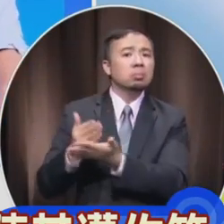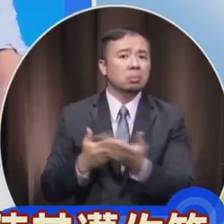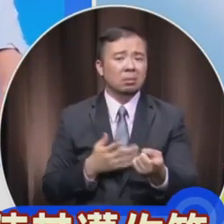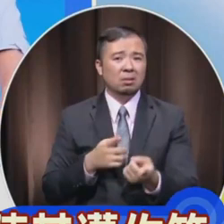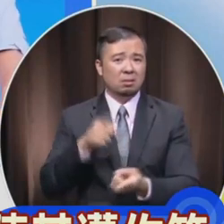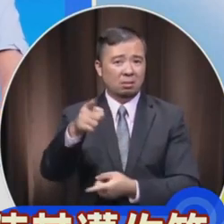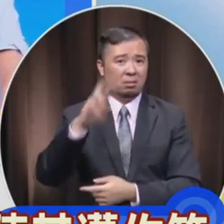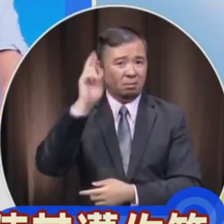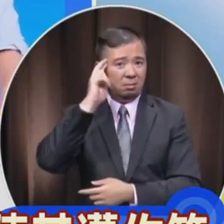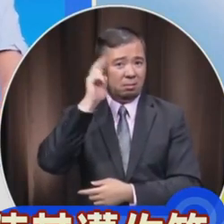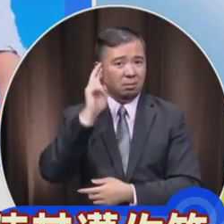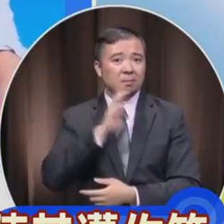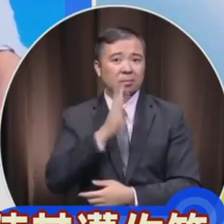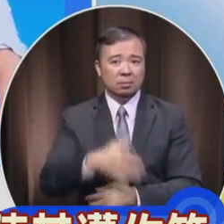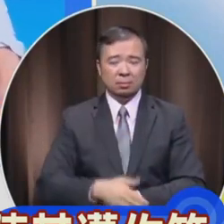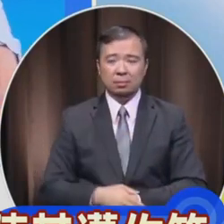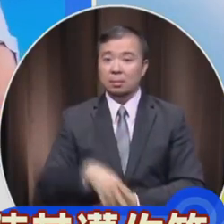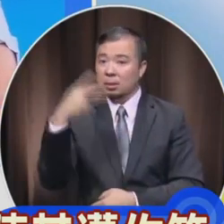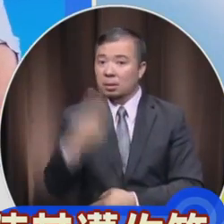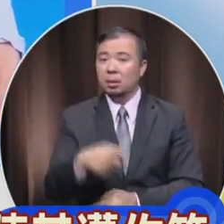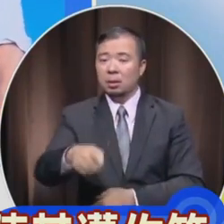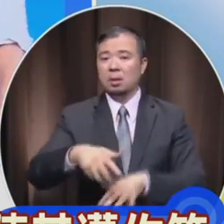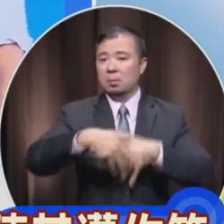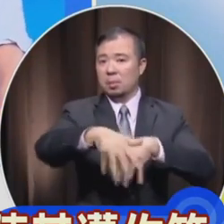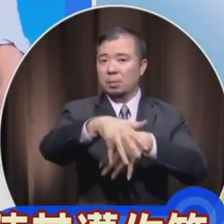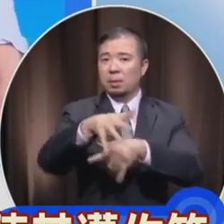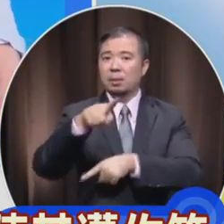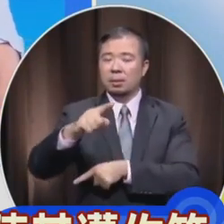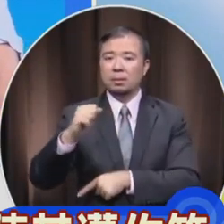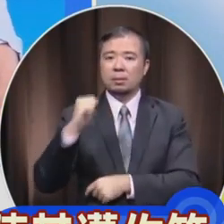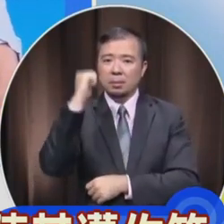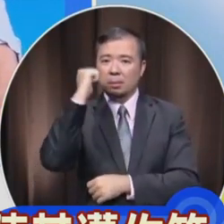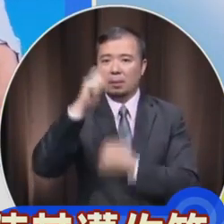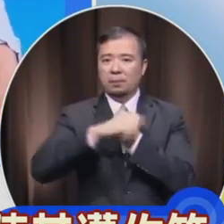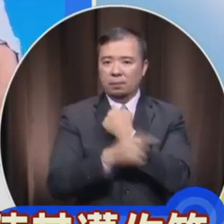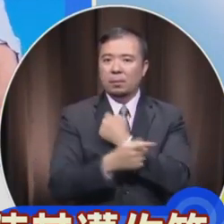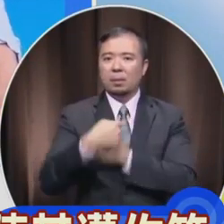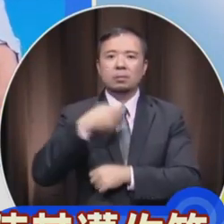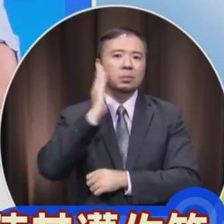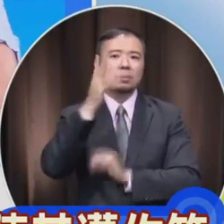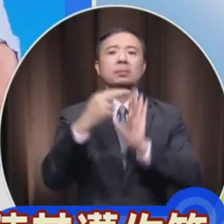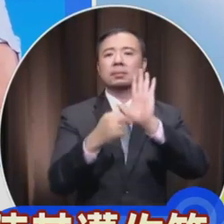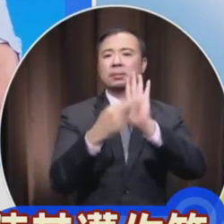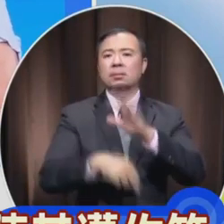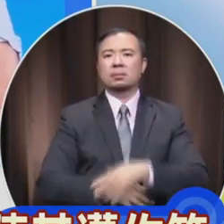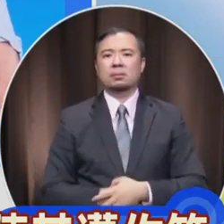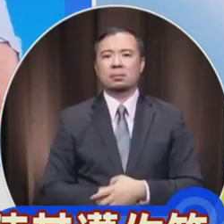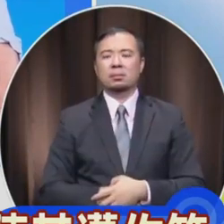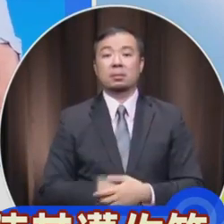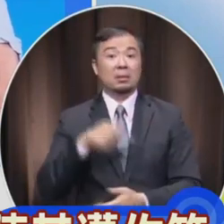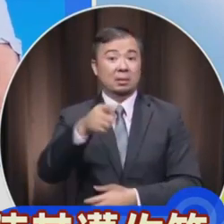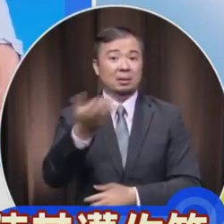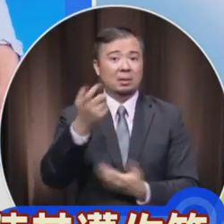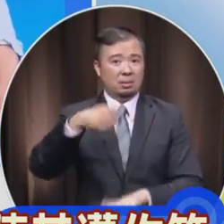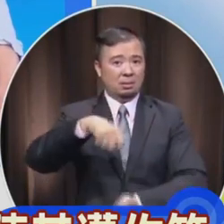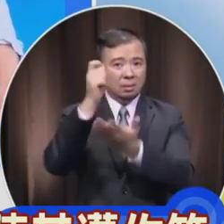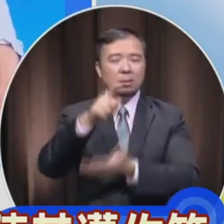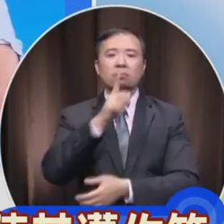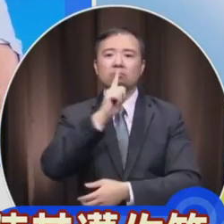问题？再来集会游戏法，我借这个机会跟你回报一下。你一直说我是独裁